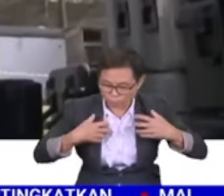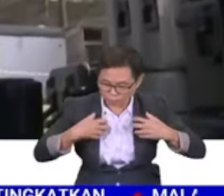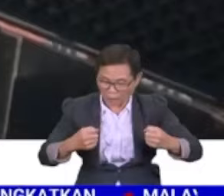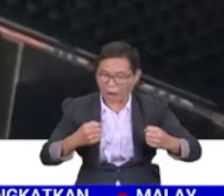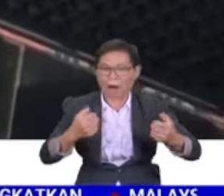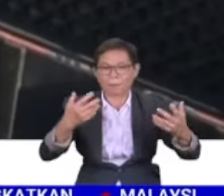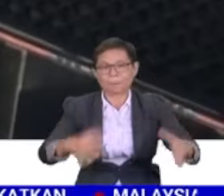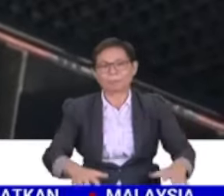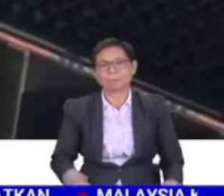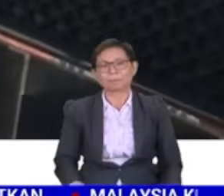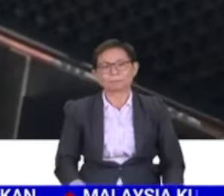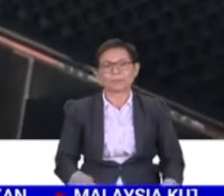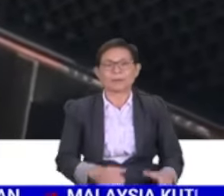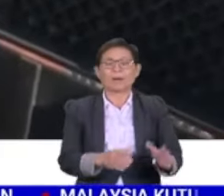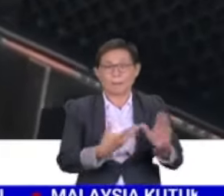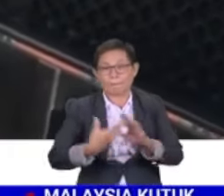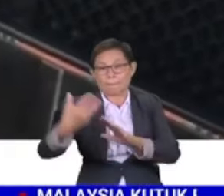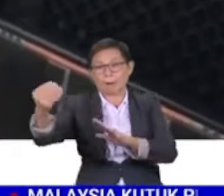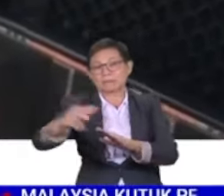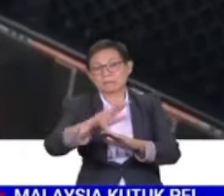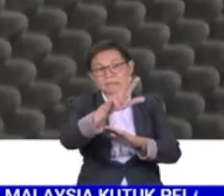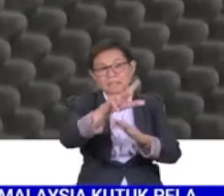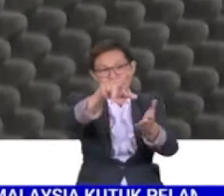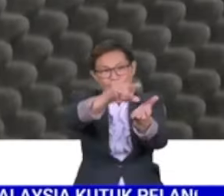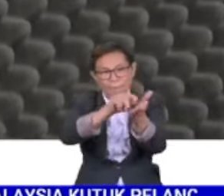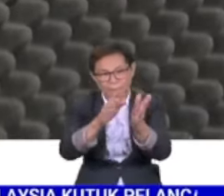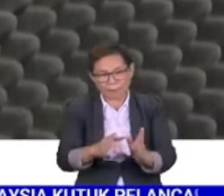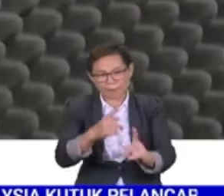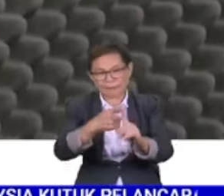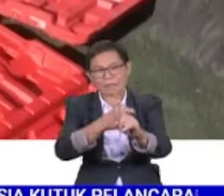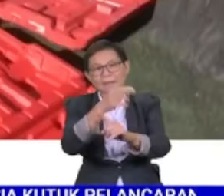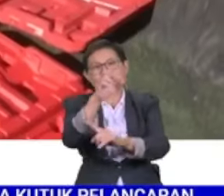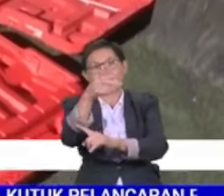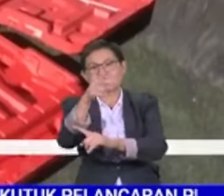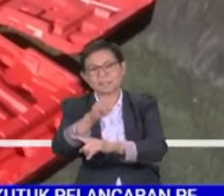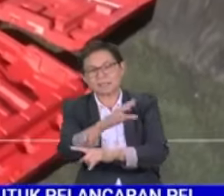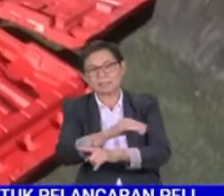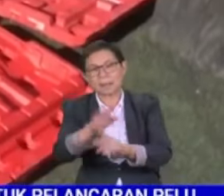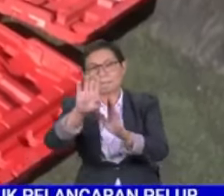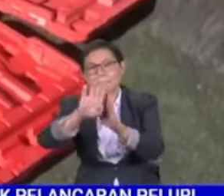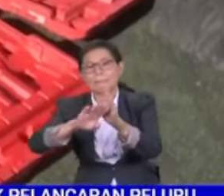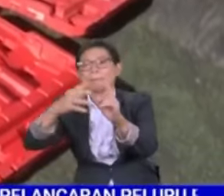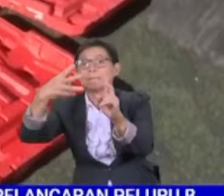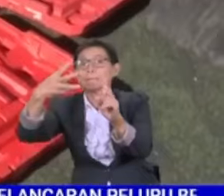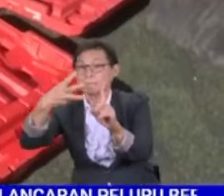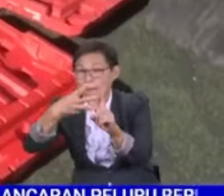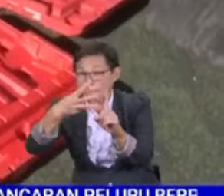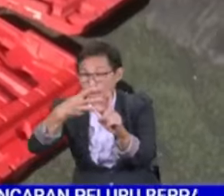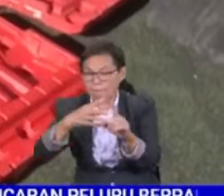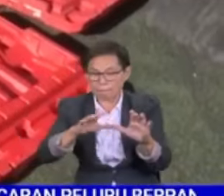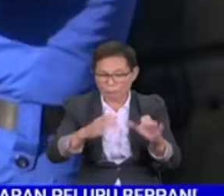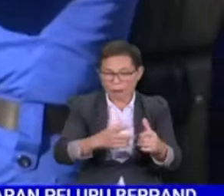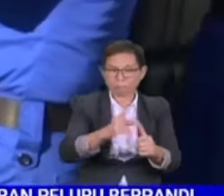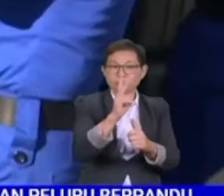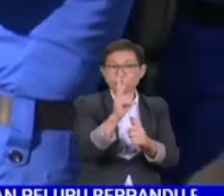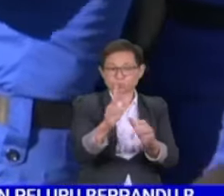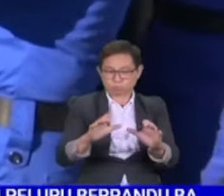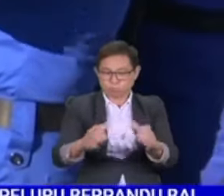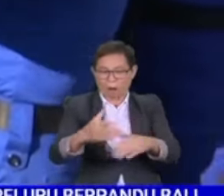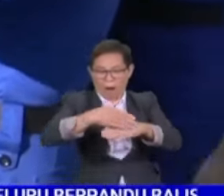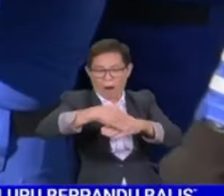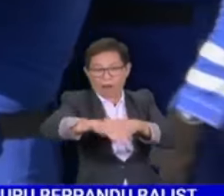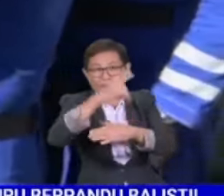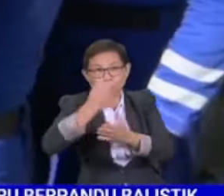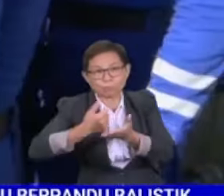Turut pulang bersama kumpulan berkenaan tiga pengamal media dari RTM dan Bernama. Mereka merupakan pasukan kedua yang